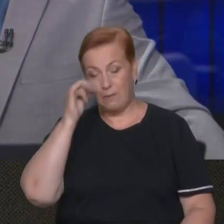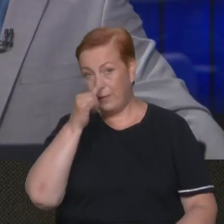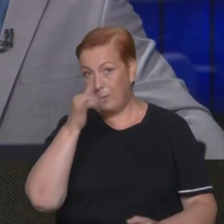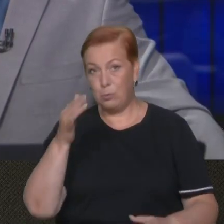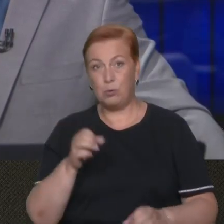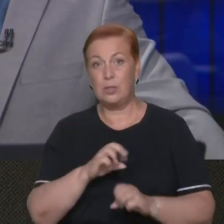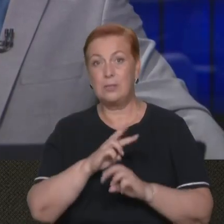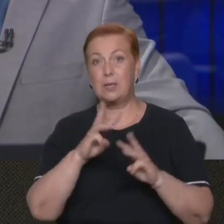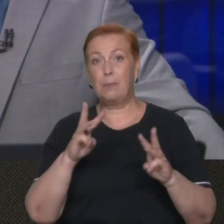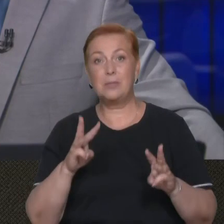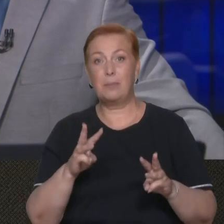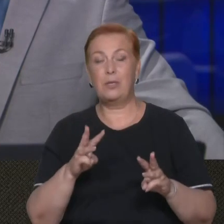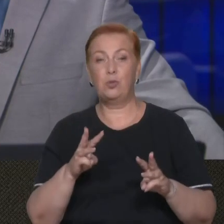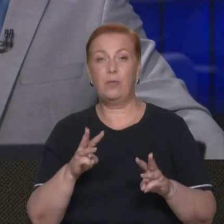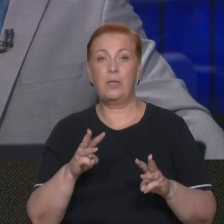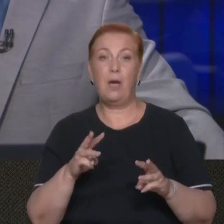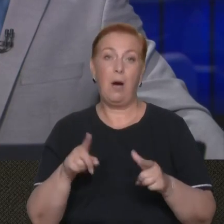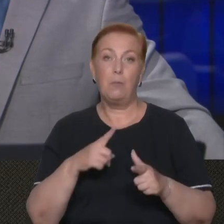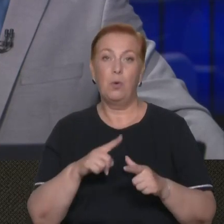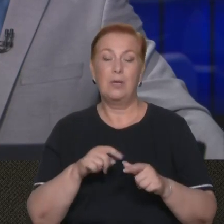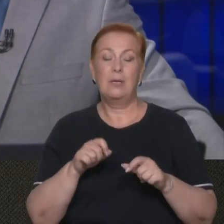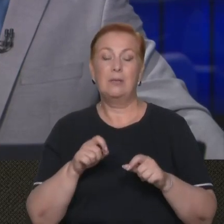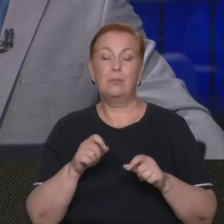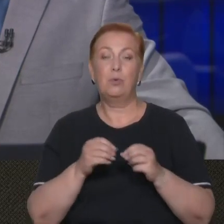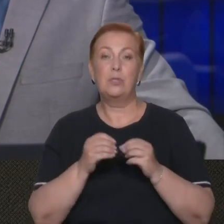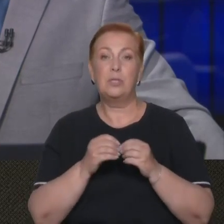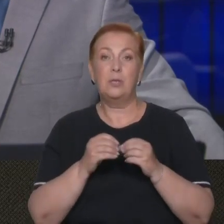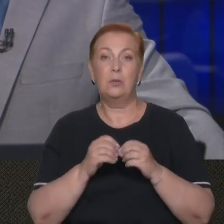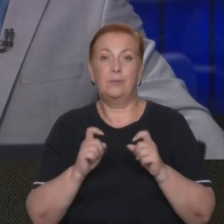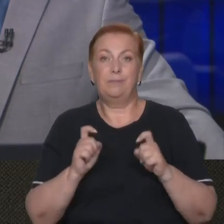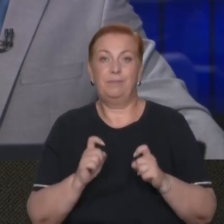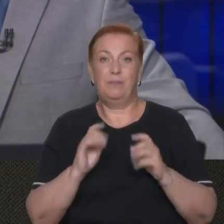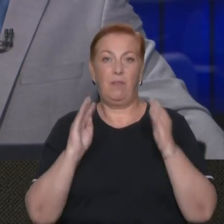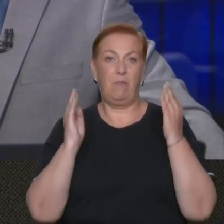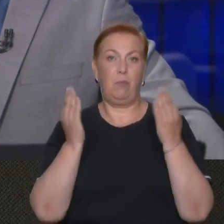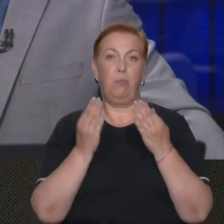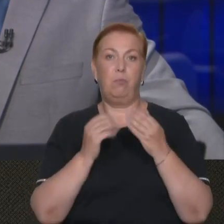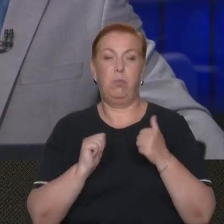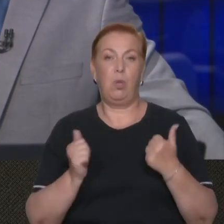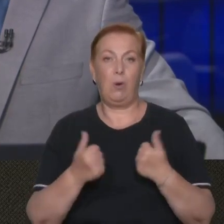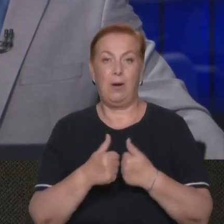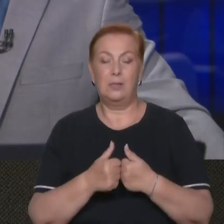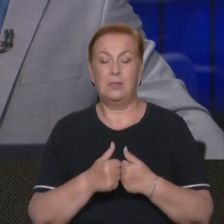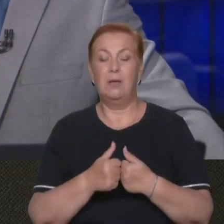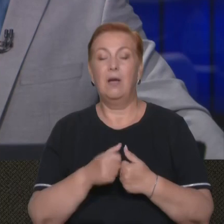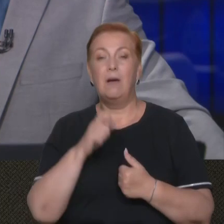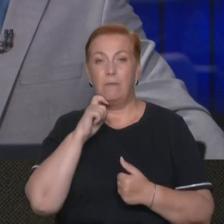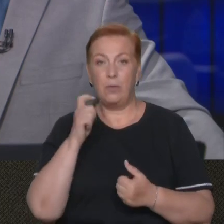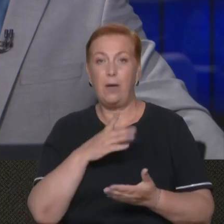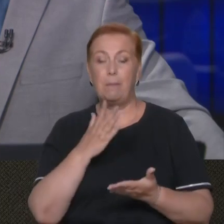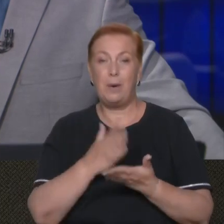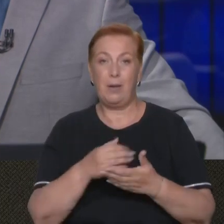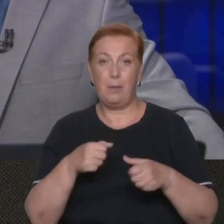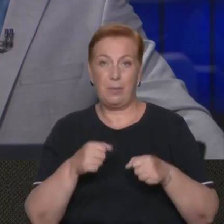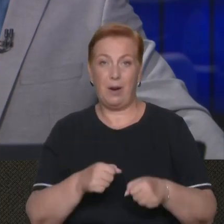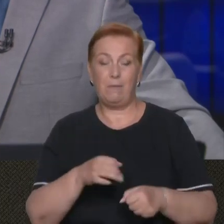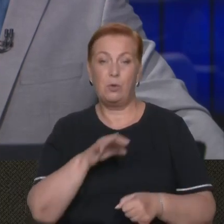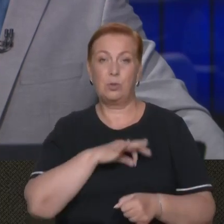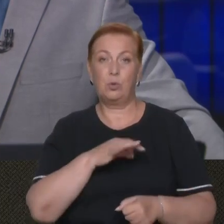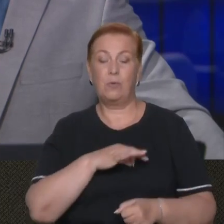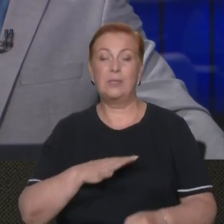забезпечуватись, постійно залишатися в умовах блокади. Вона має право використовувати територіальне море України